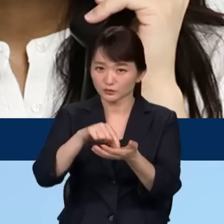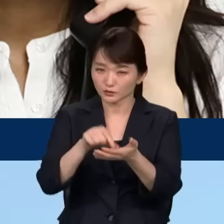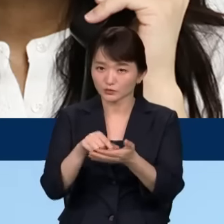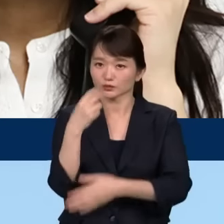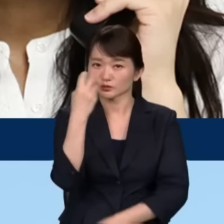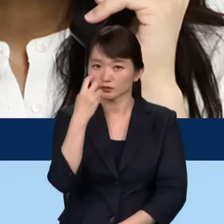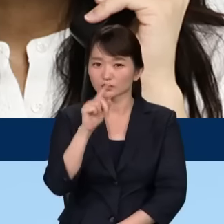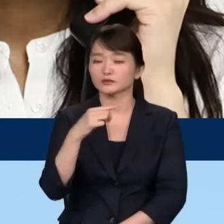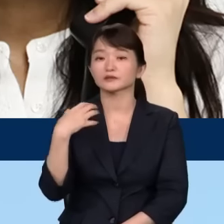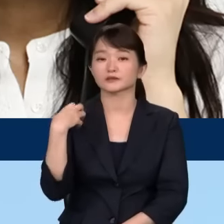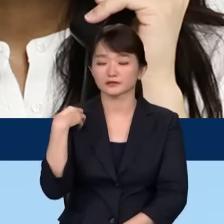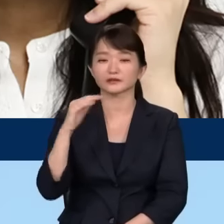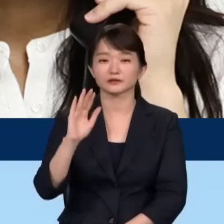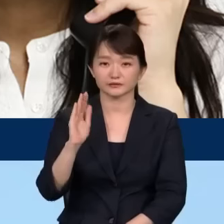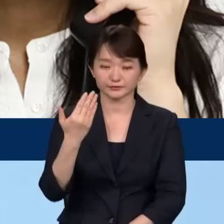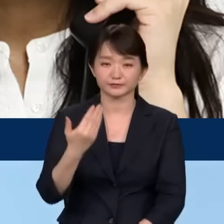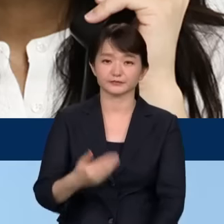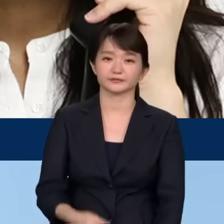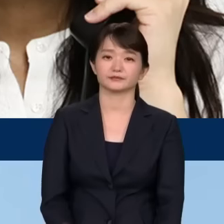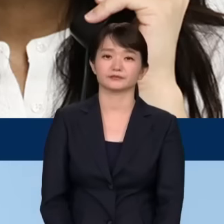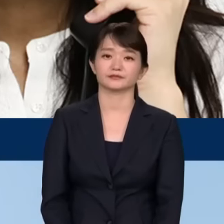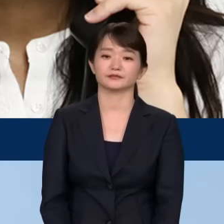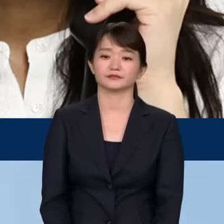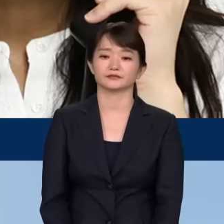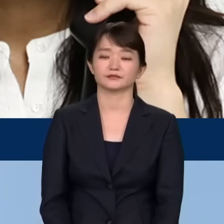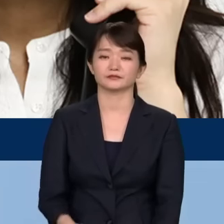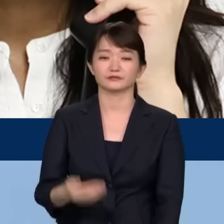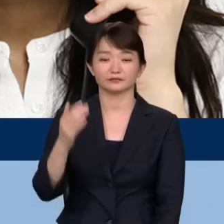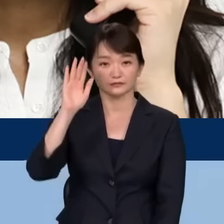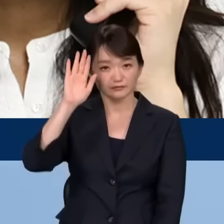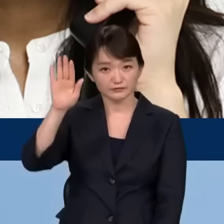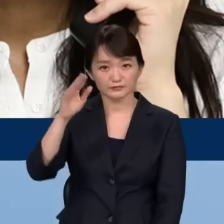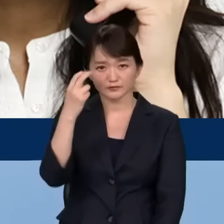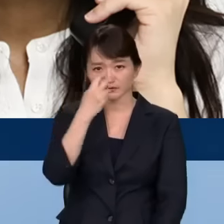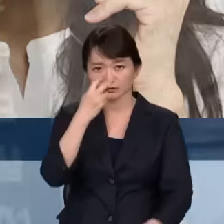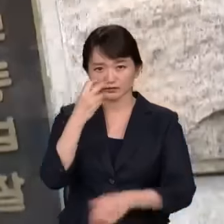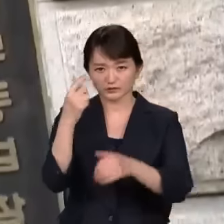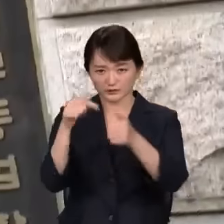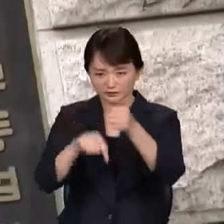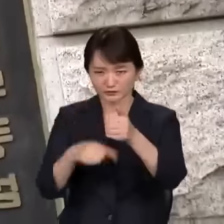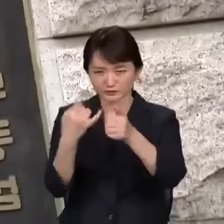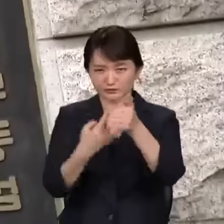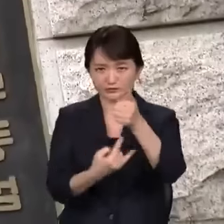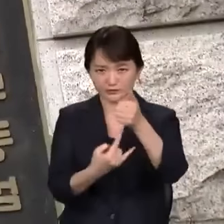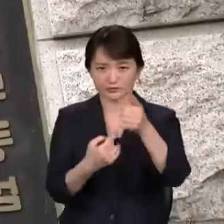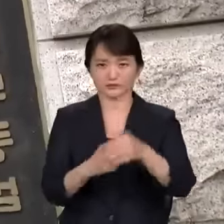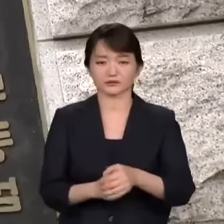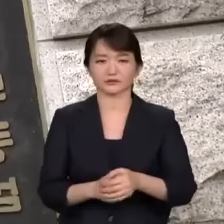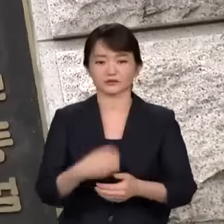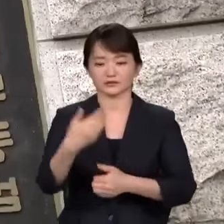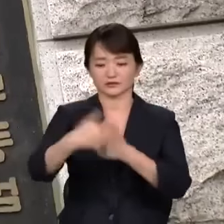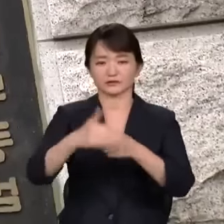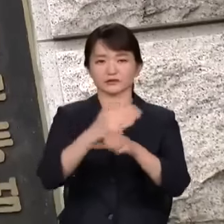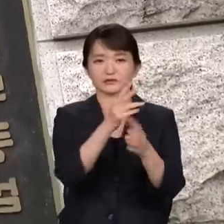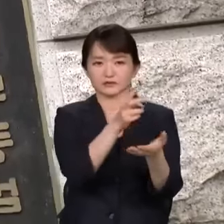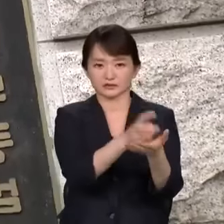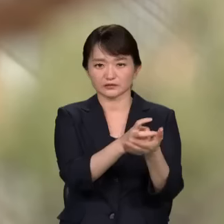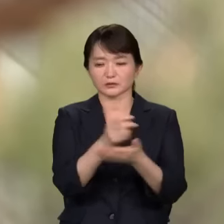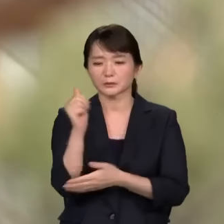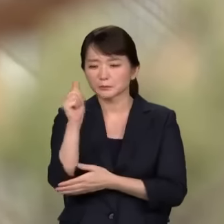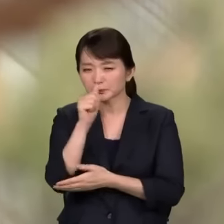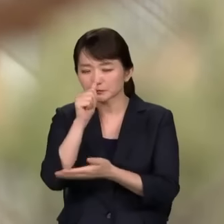어떤 역할을 하게 되는 겁니까? 네, 앞으로 열릴 수사심의위에서는 이 청탁금지법뿐만 아니라